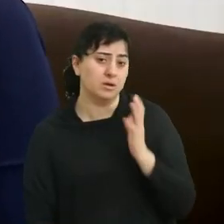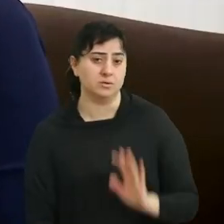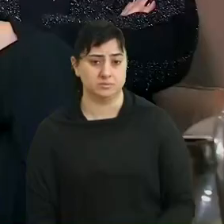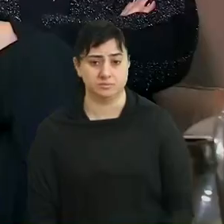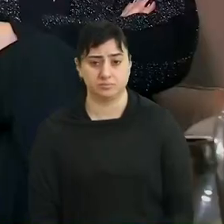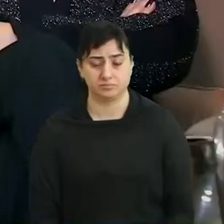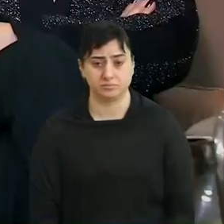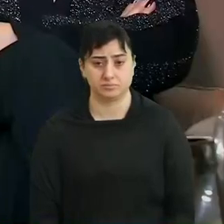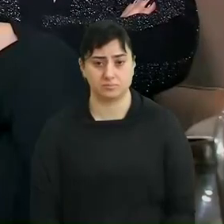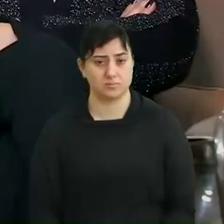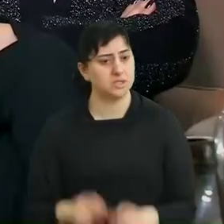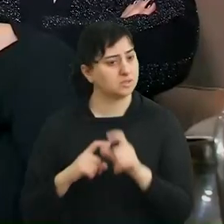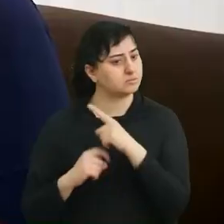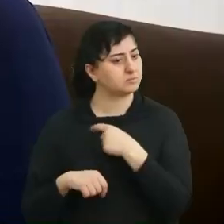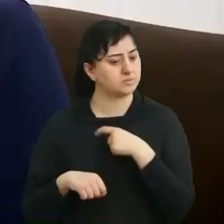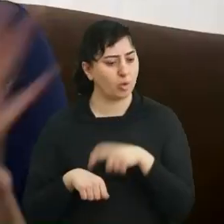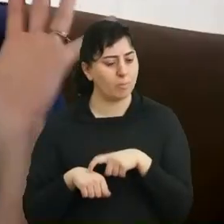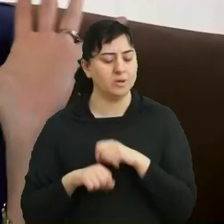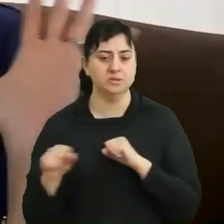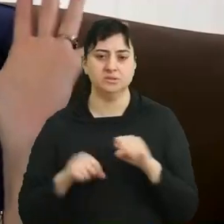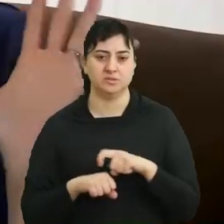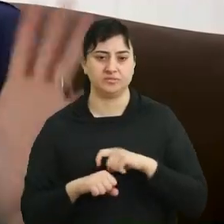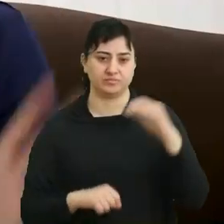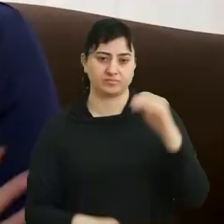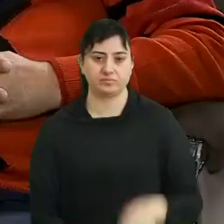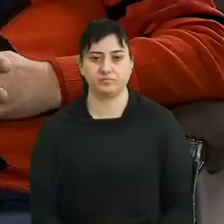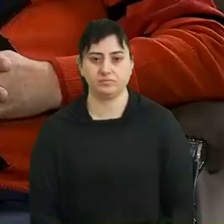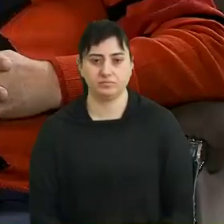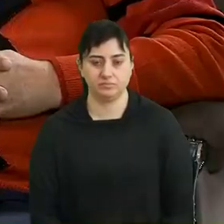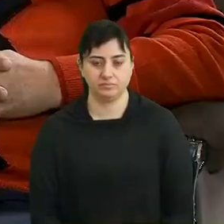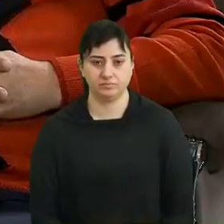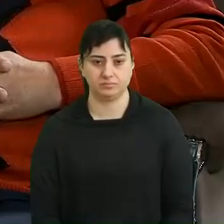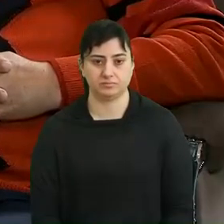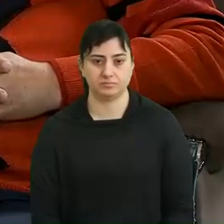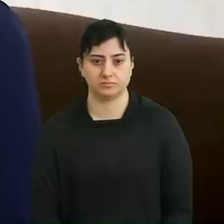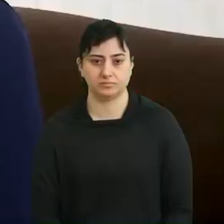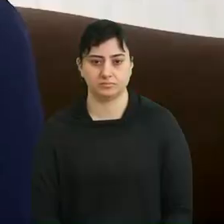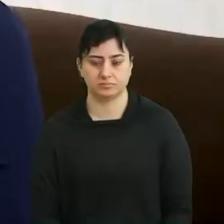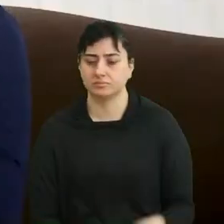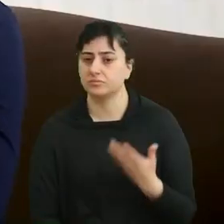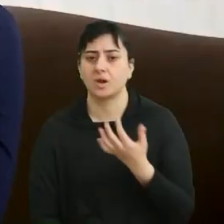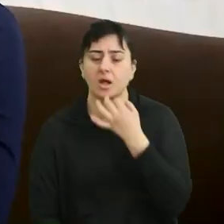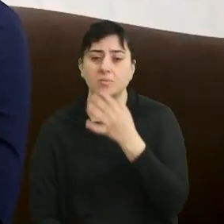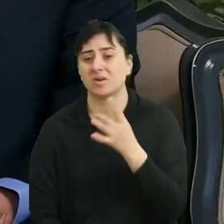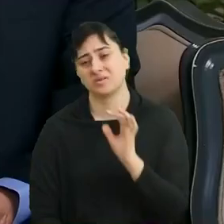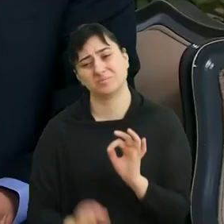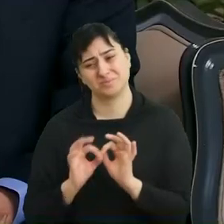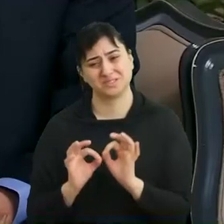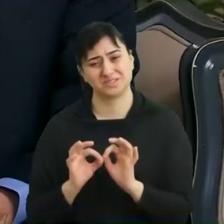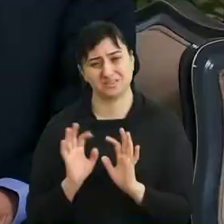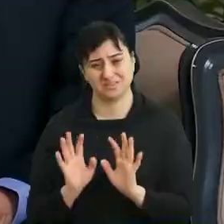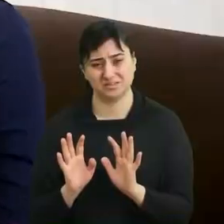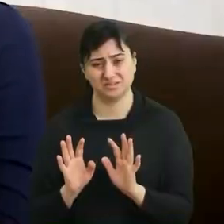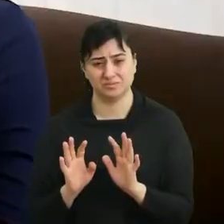ihtiyacım var ki yani. Sarpişkom taklidimi yaparak yeterince sinirlerimi bozdu zaten. Neymiş o iyi haber? Ay Biricik.